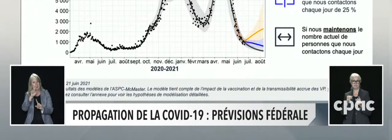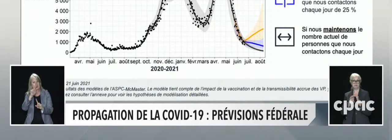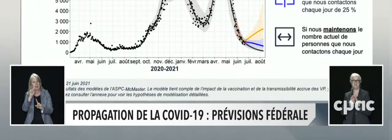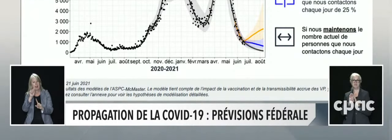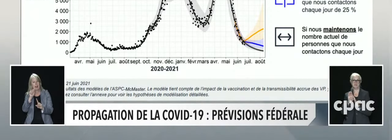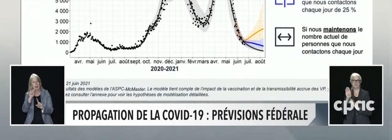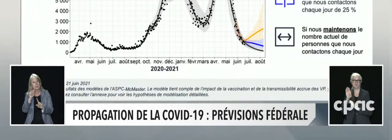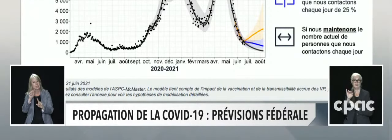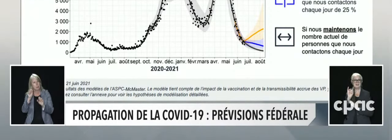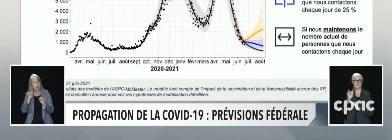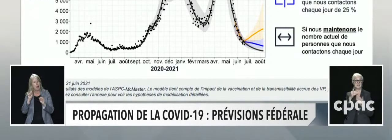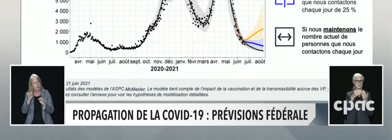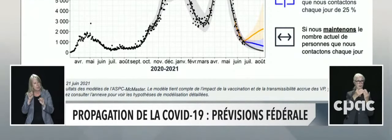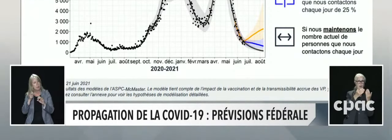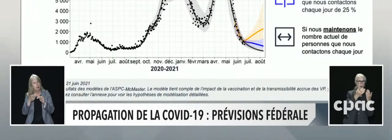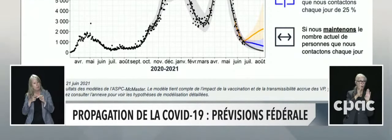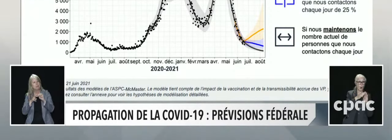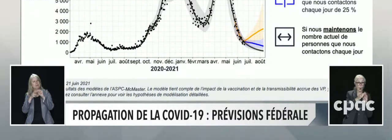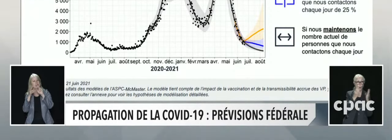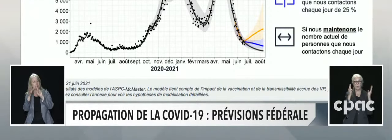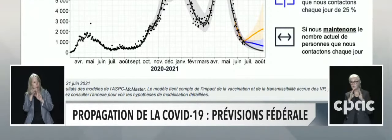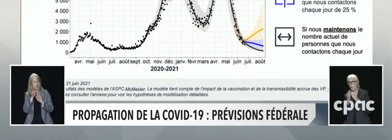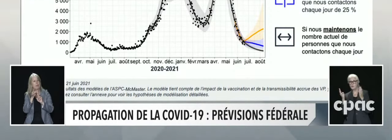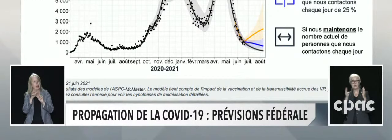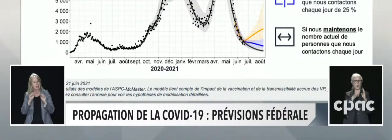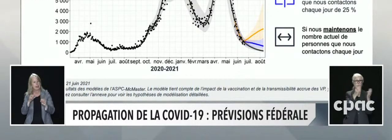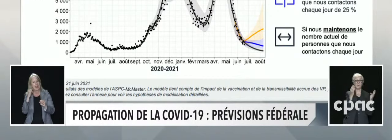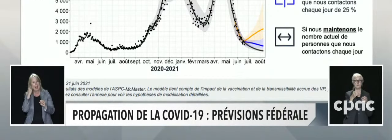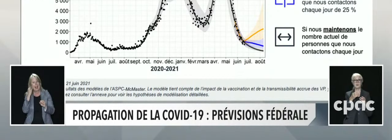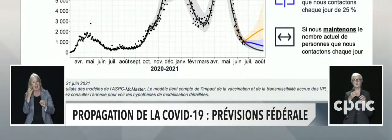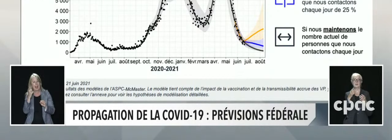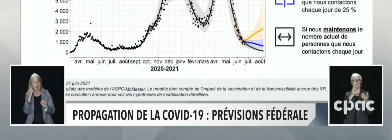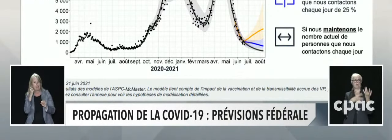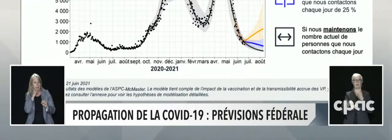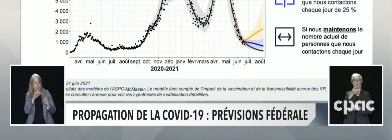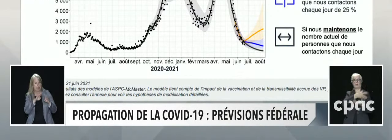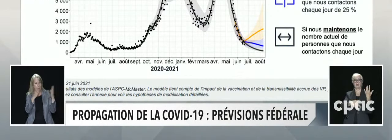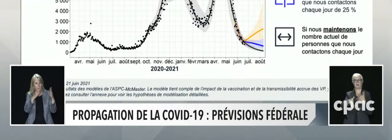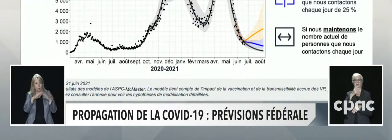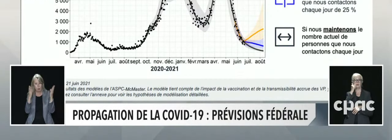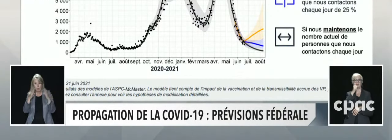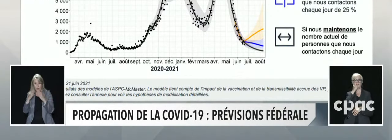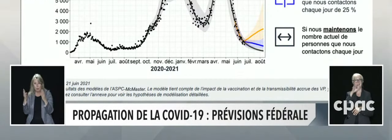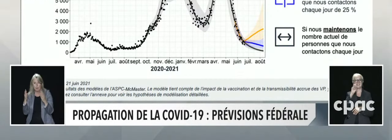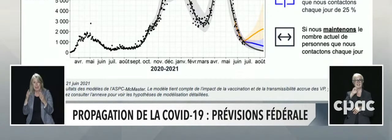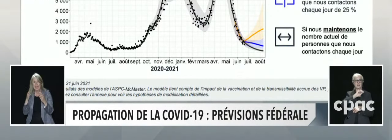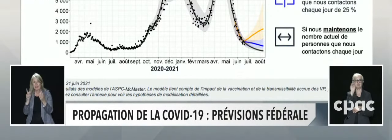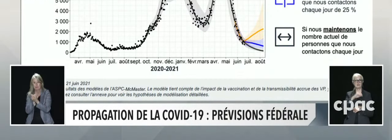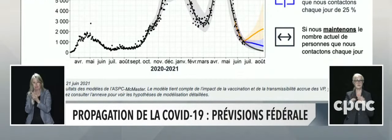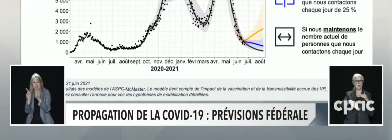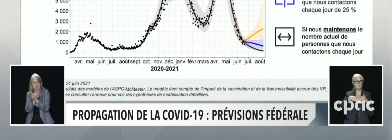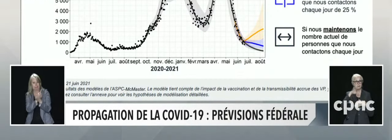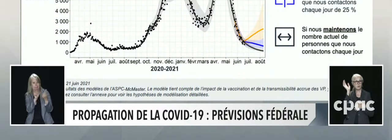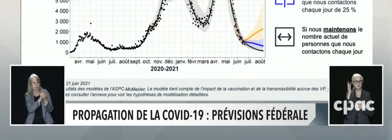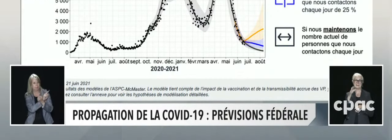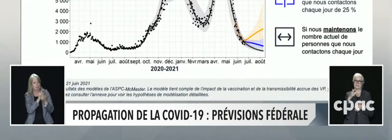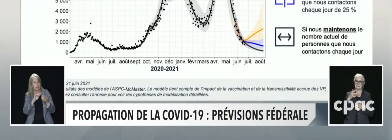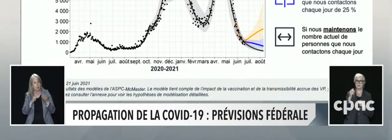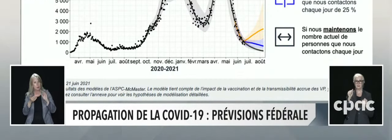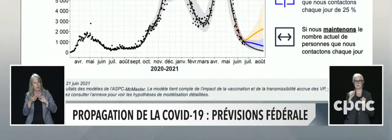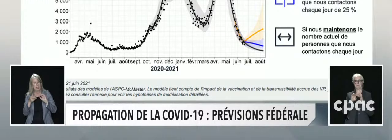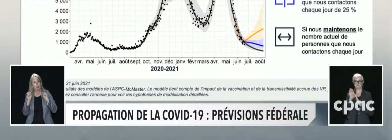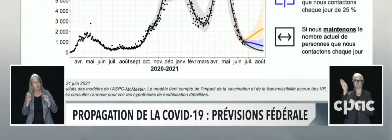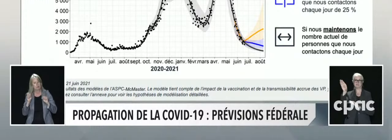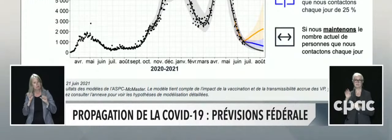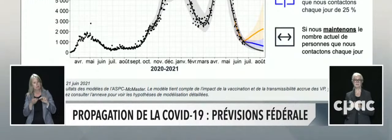la réouverture augmente de 50% les taux de contact quotidiens entre personnes dans la communauté.